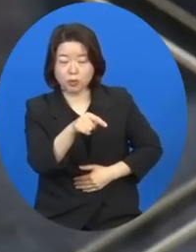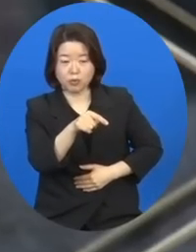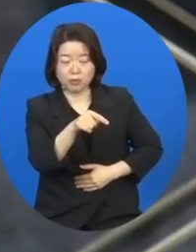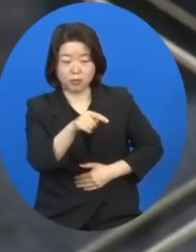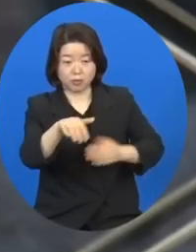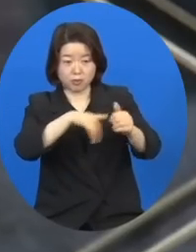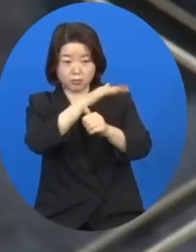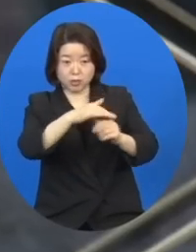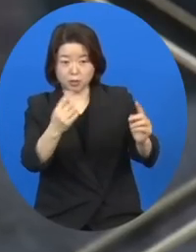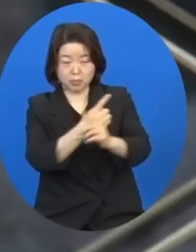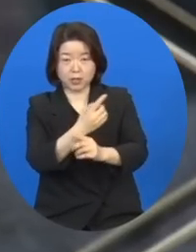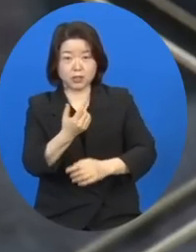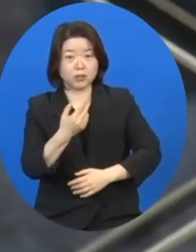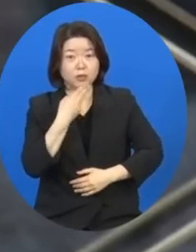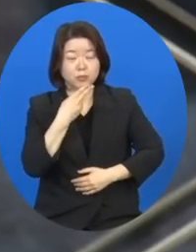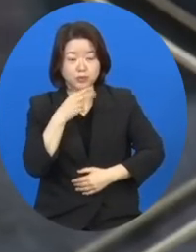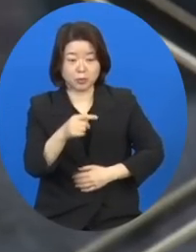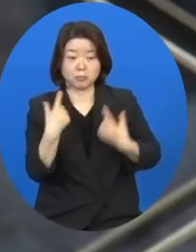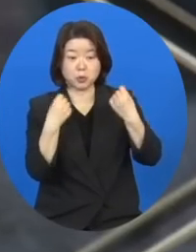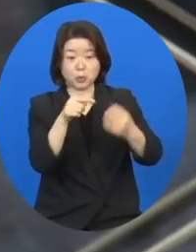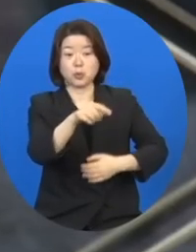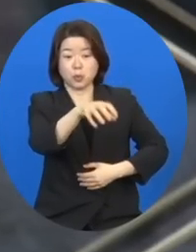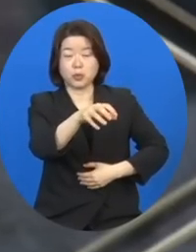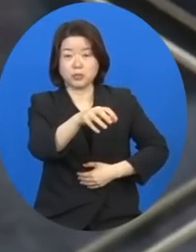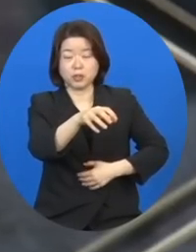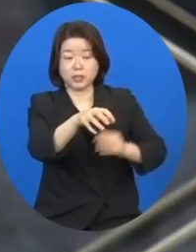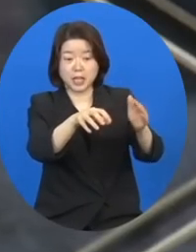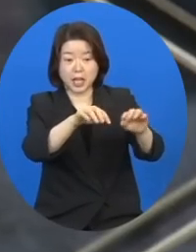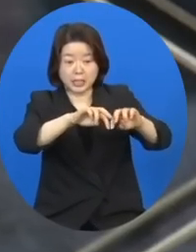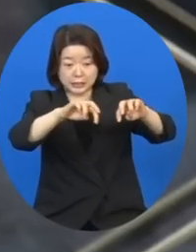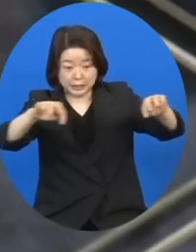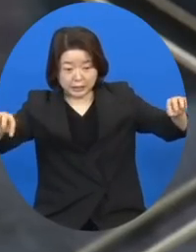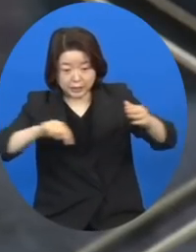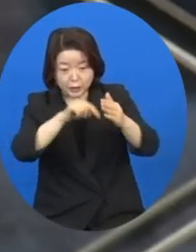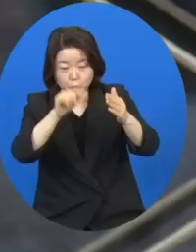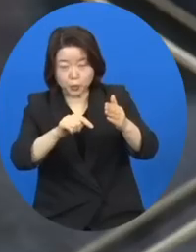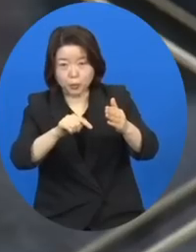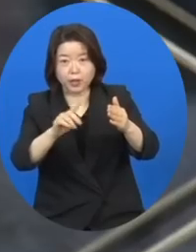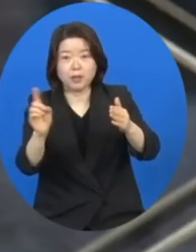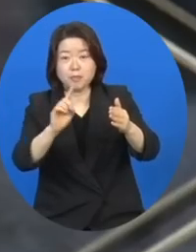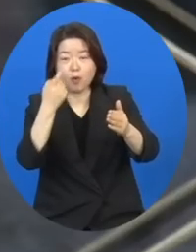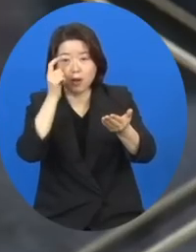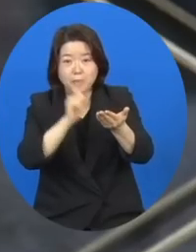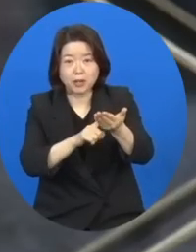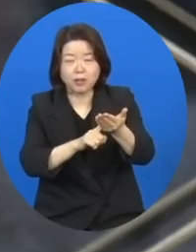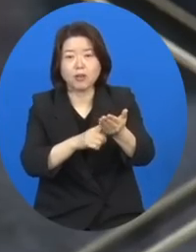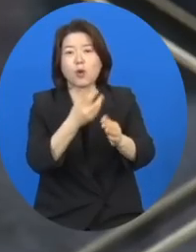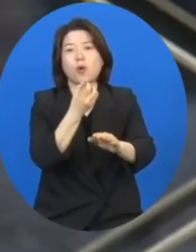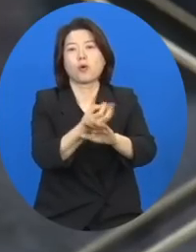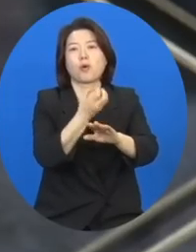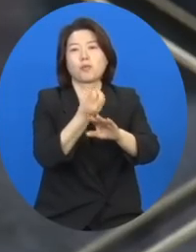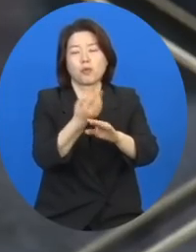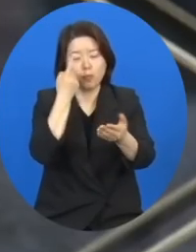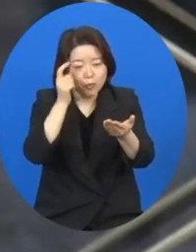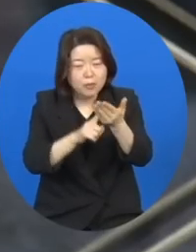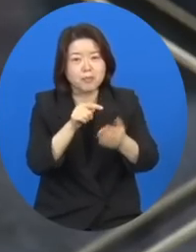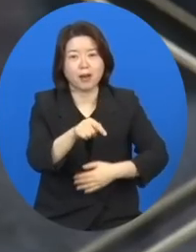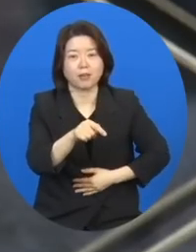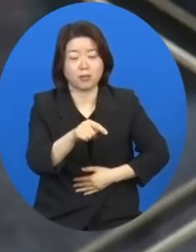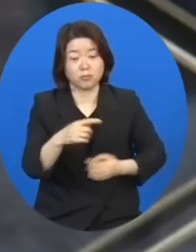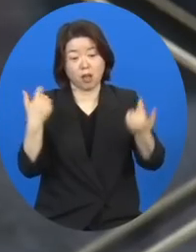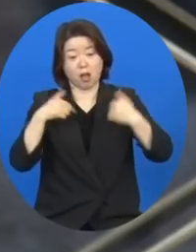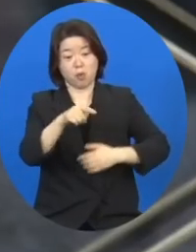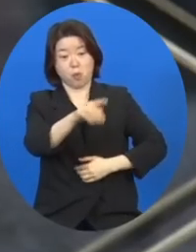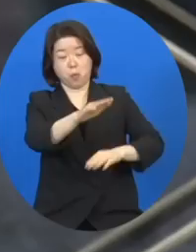바뀐 게 하나도 없어. 근데 거기에 감춰져 있던 뭐가 발견돼요? 보화가 발견되는 거예요. 항상 그건